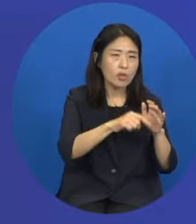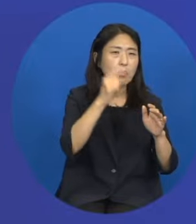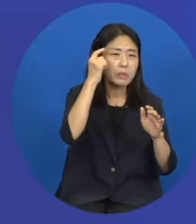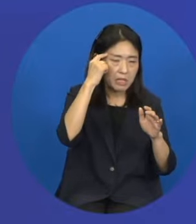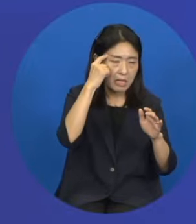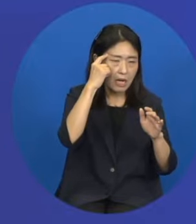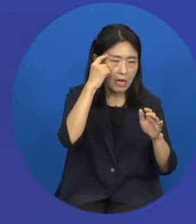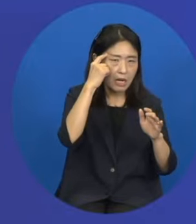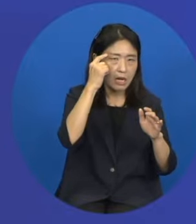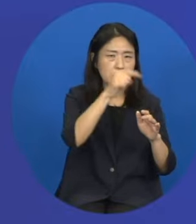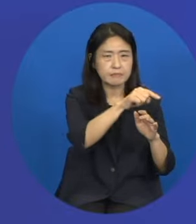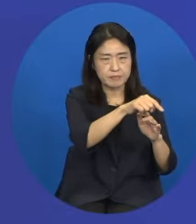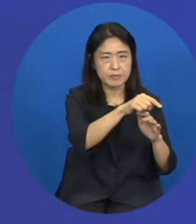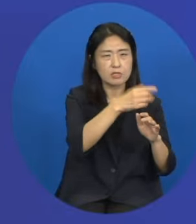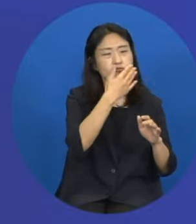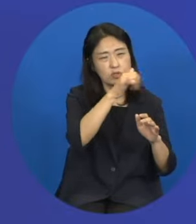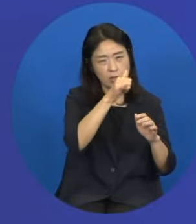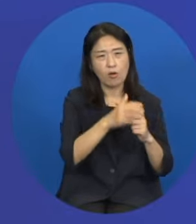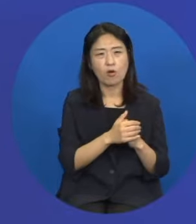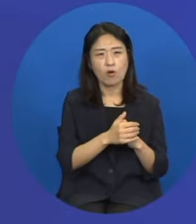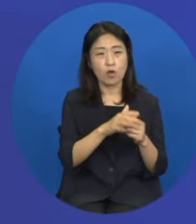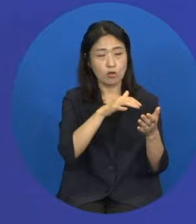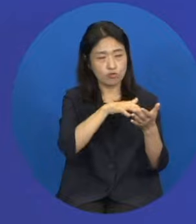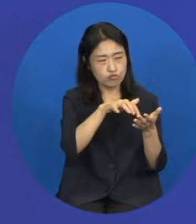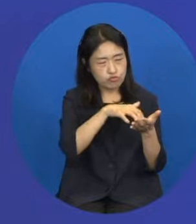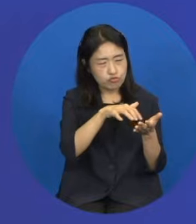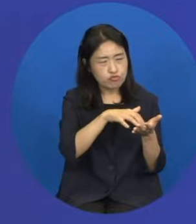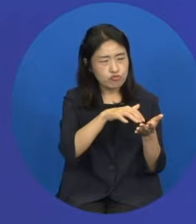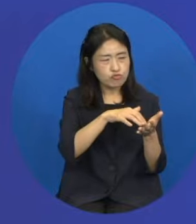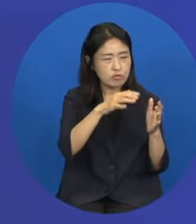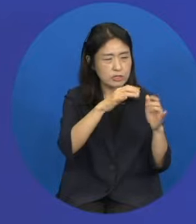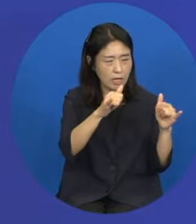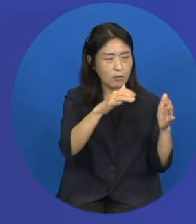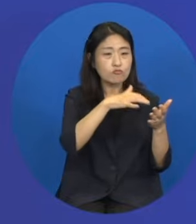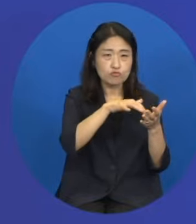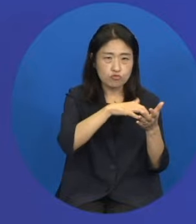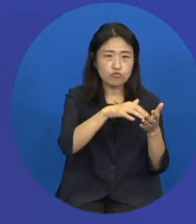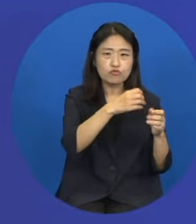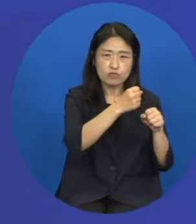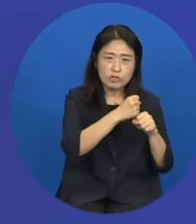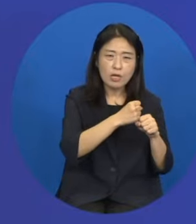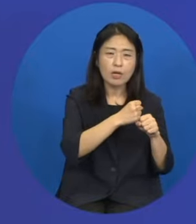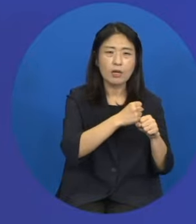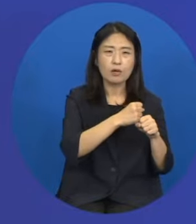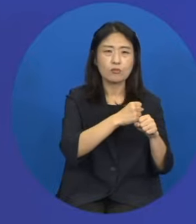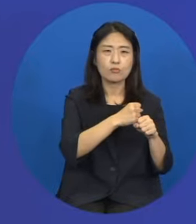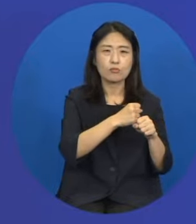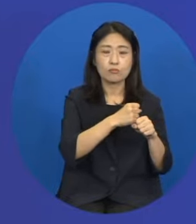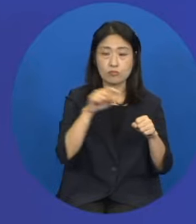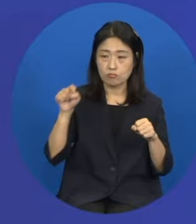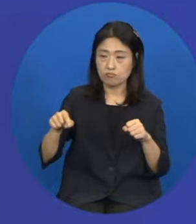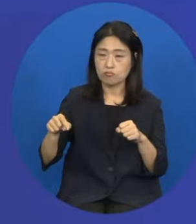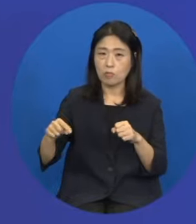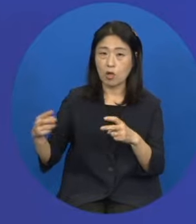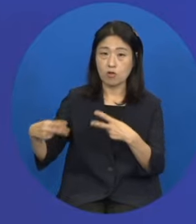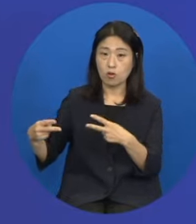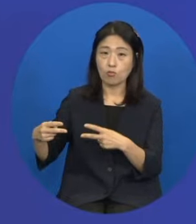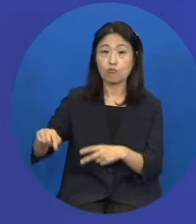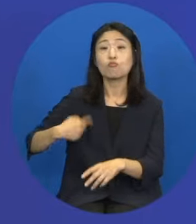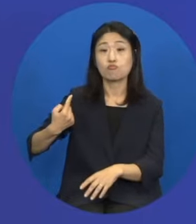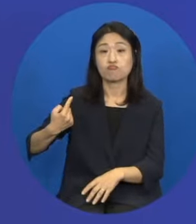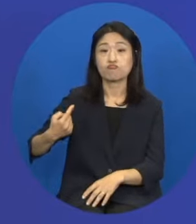엉뚱한 걸 의지하는 거죠. 숫자를 의지하고 바알 엉뚱한 신을 의지하고. 아니, 엘리야는 혼자였는데 뭐.